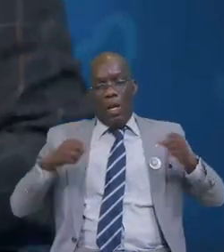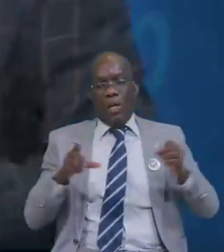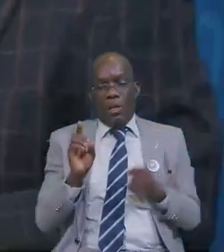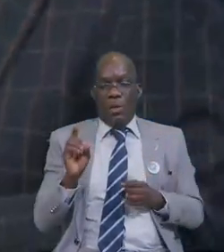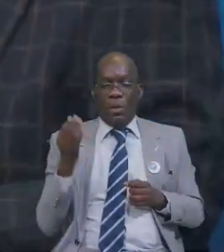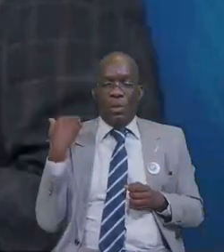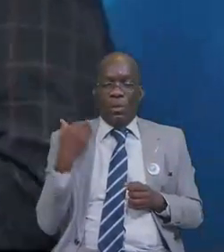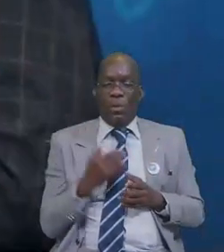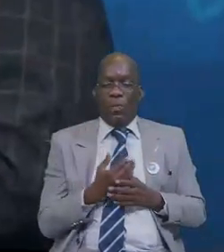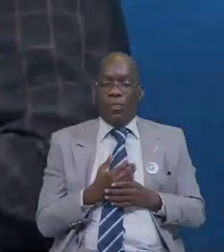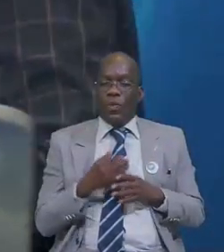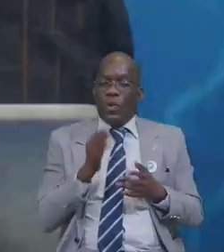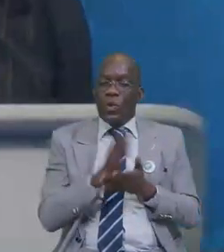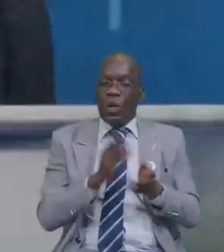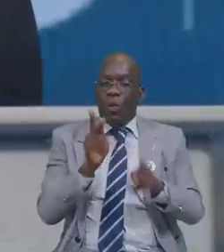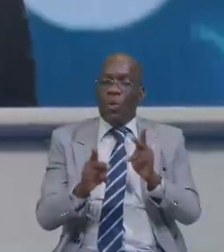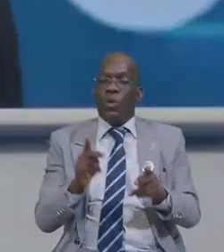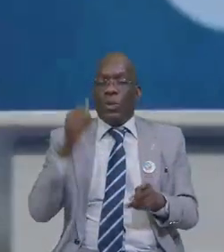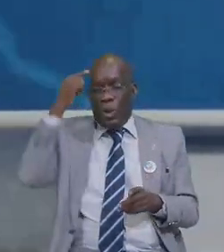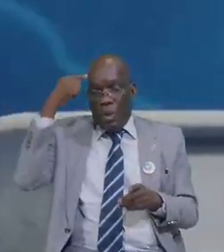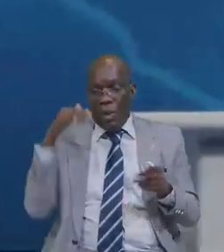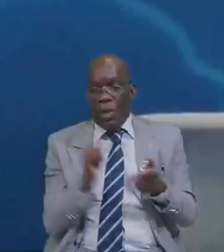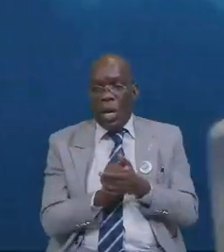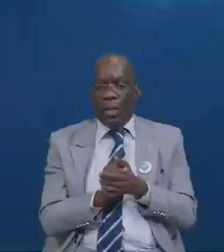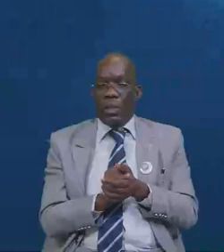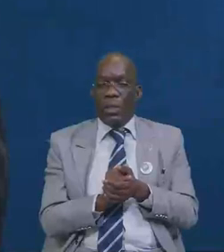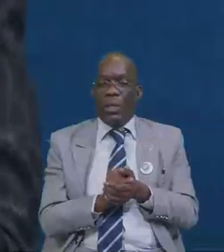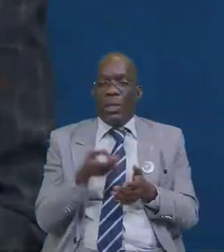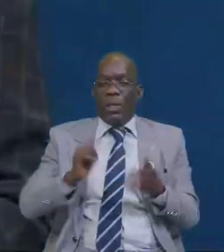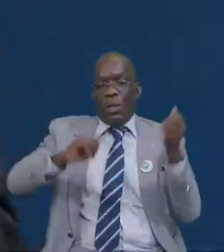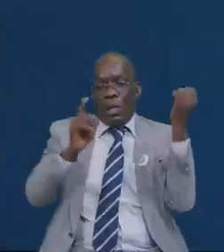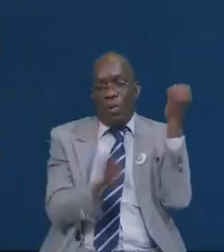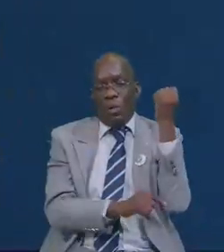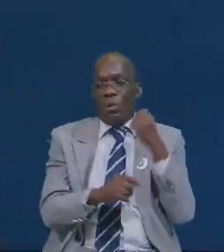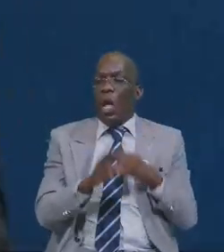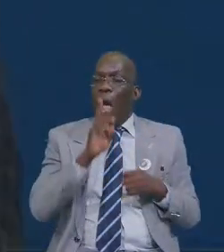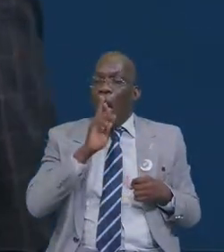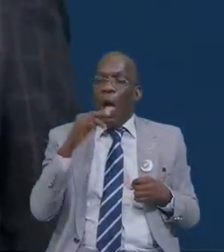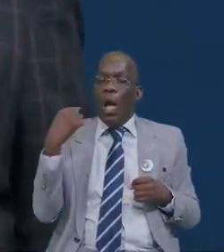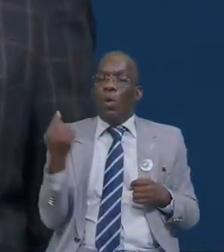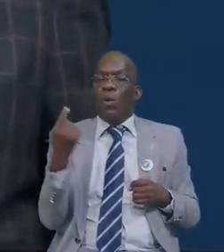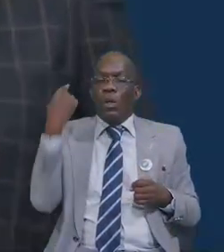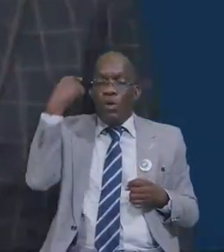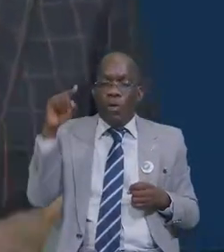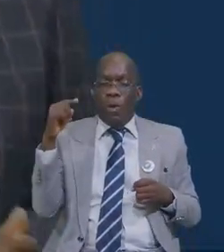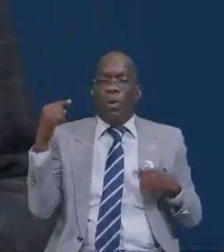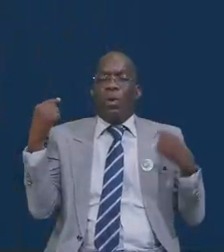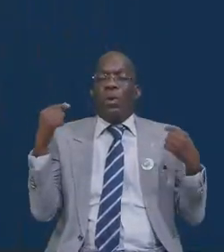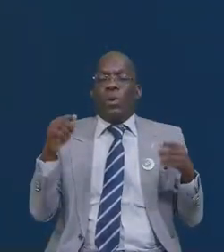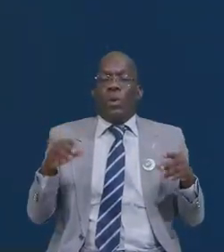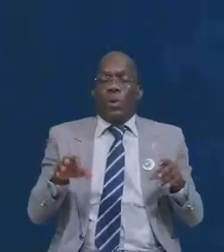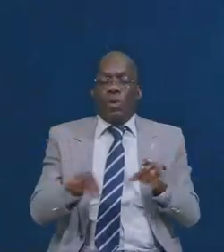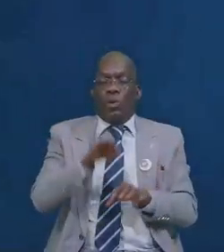guéris. Certains pensent que sa maîtrise, c'est seulement pour le